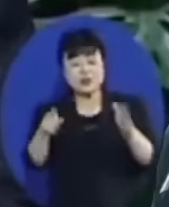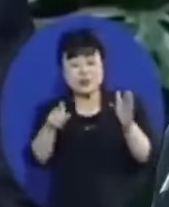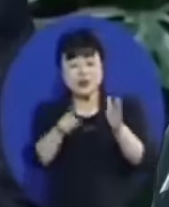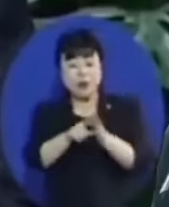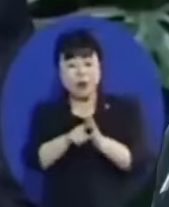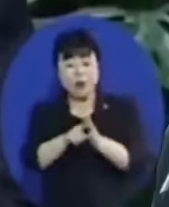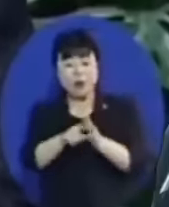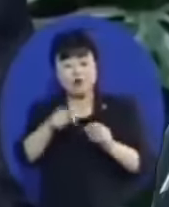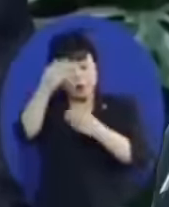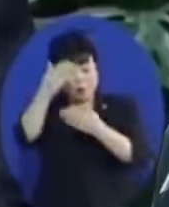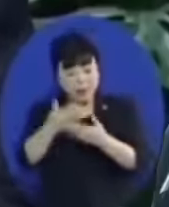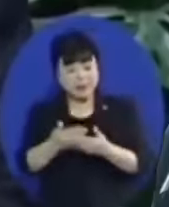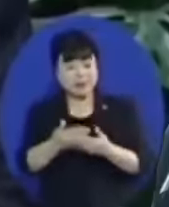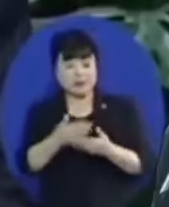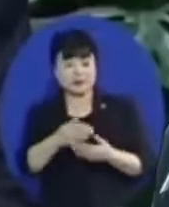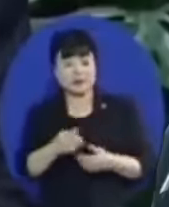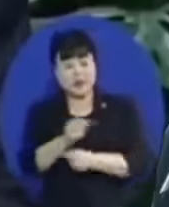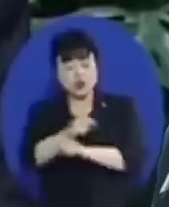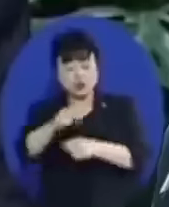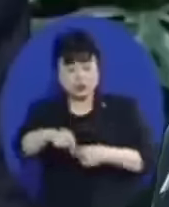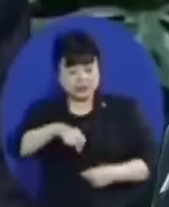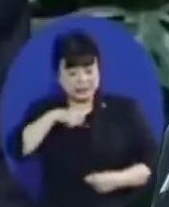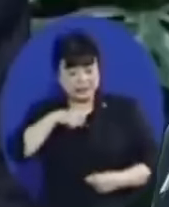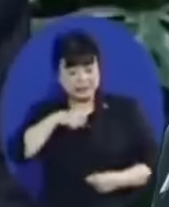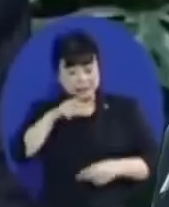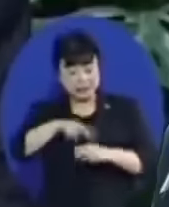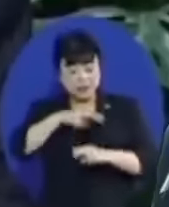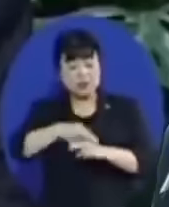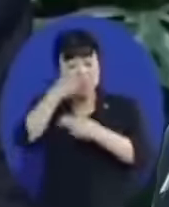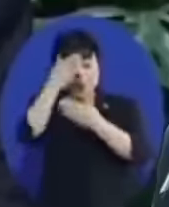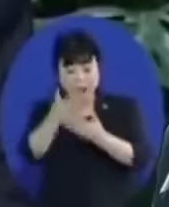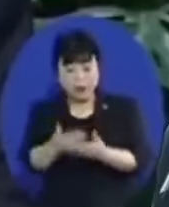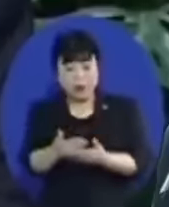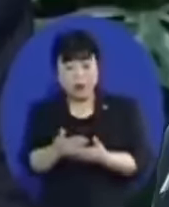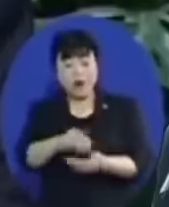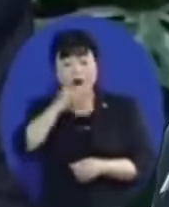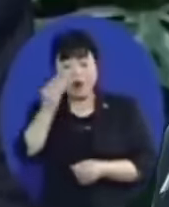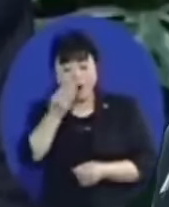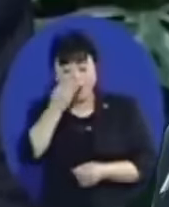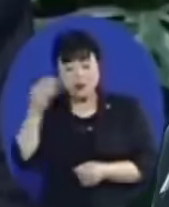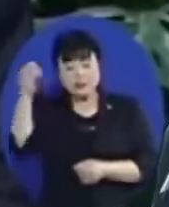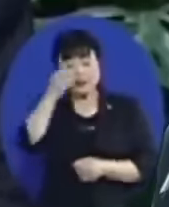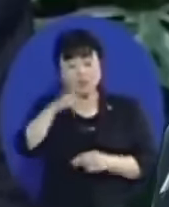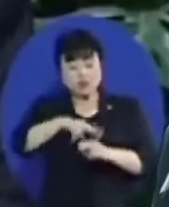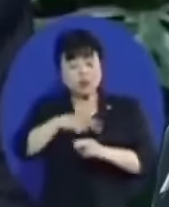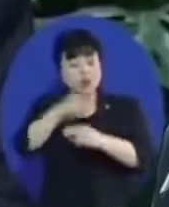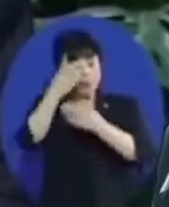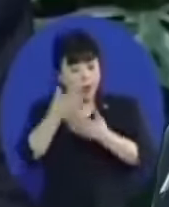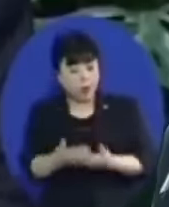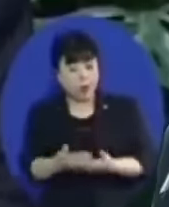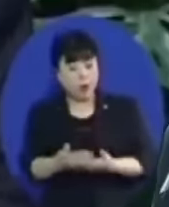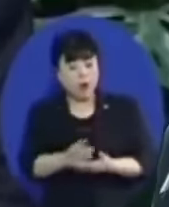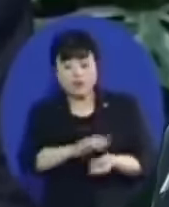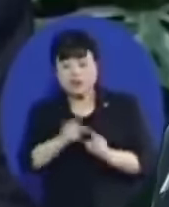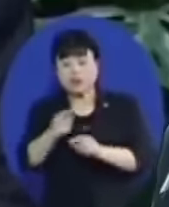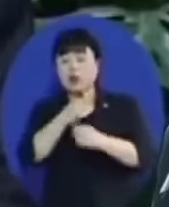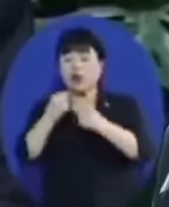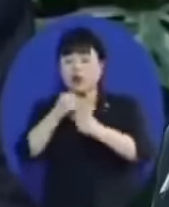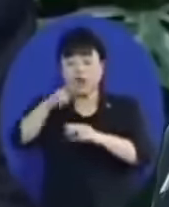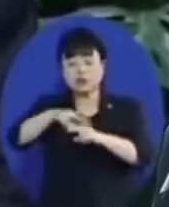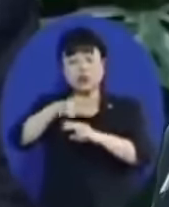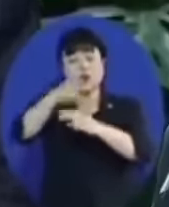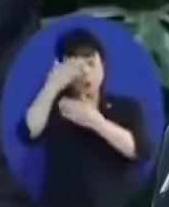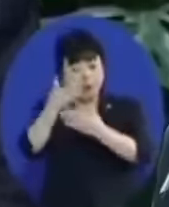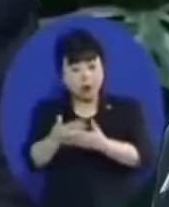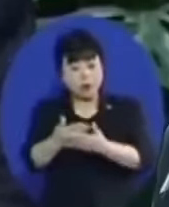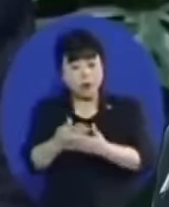믿고 구원을 받는다는 것은 용서와 의를 선물로 받고 거룩함과 성령을 선물로 받고 치료와 건강을 선물로